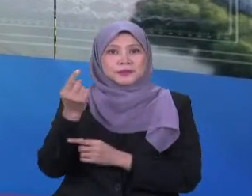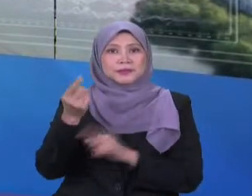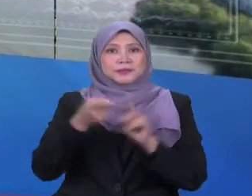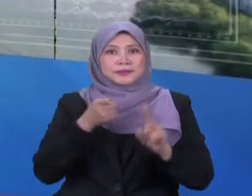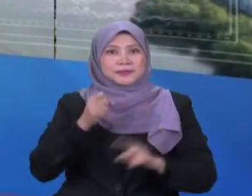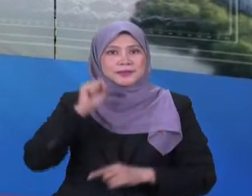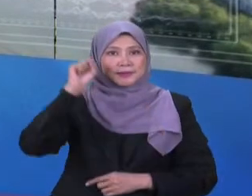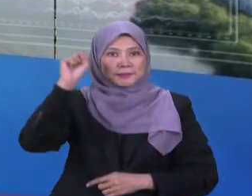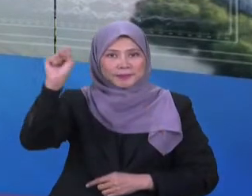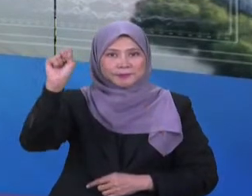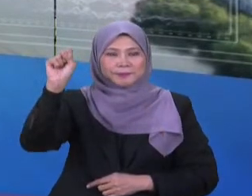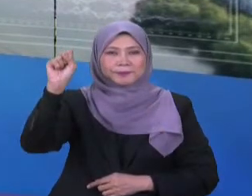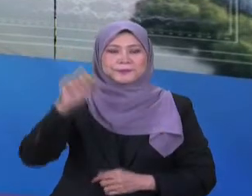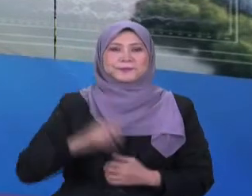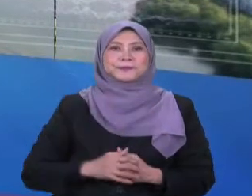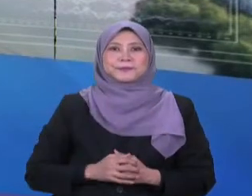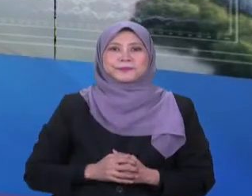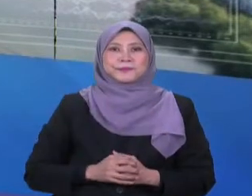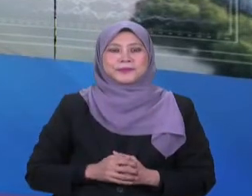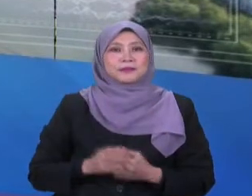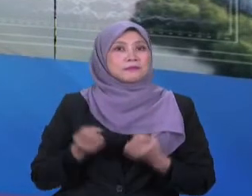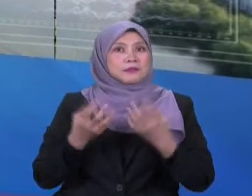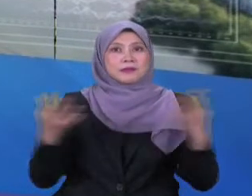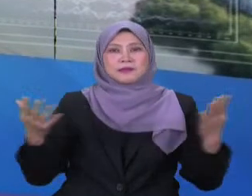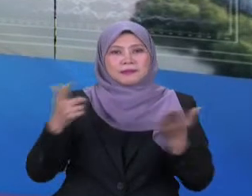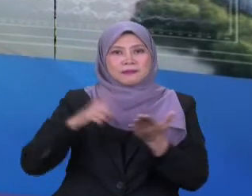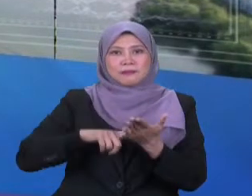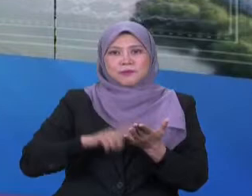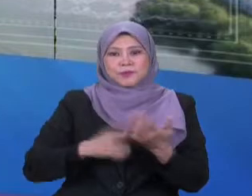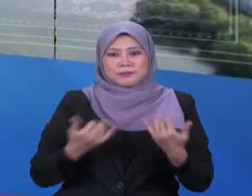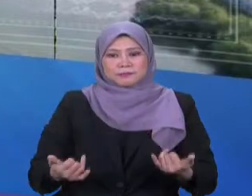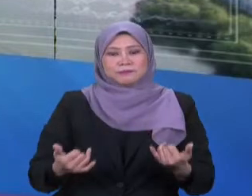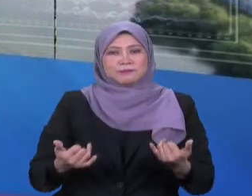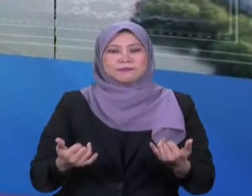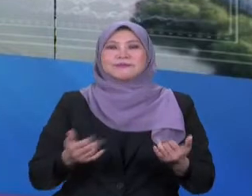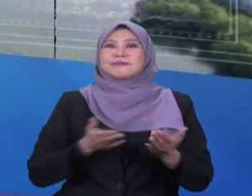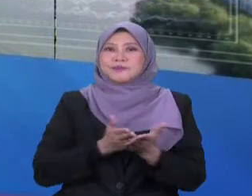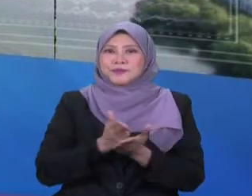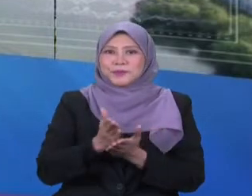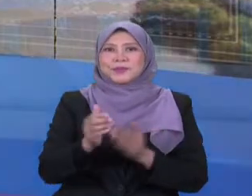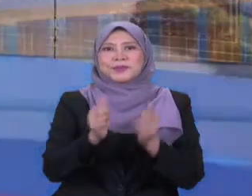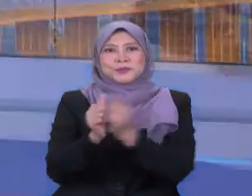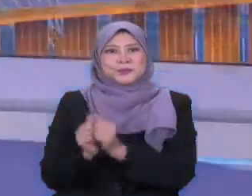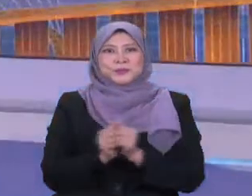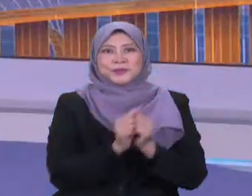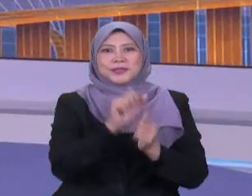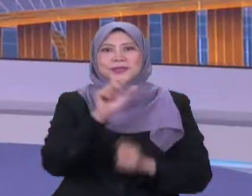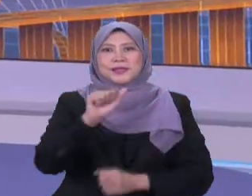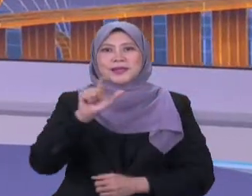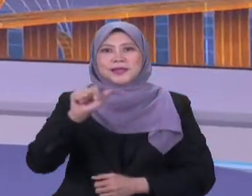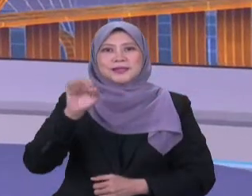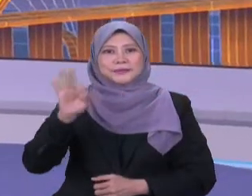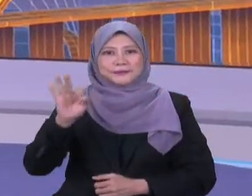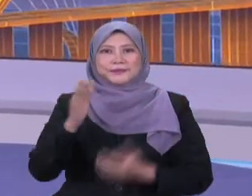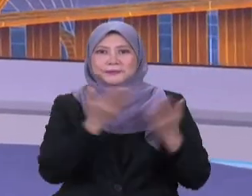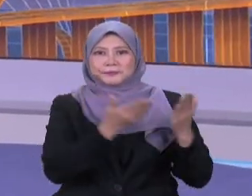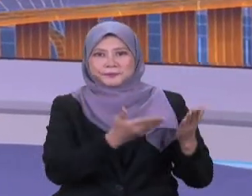paparan dari negeri di Baubau kali ini untuk lebih banyak perkembangan semasa di tanah air terus saja bersama Alif di Angkasa Pura silakan alif